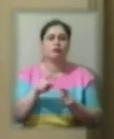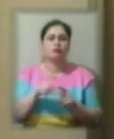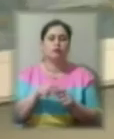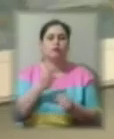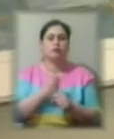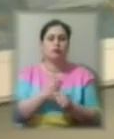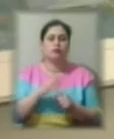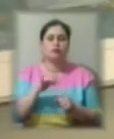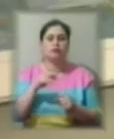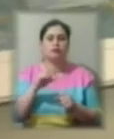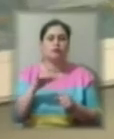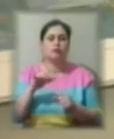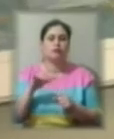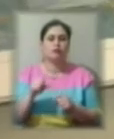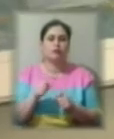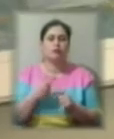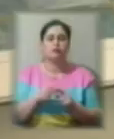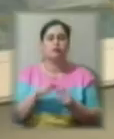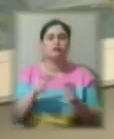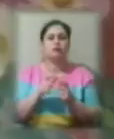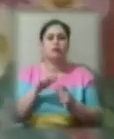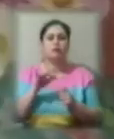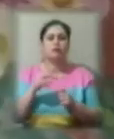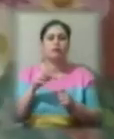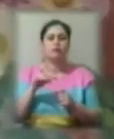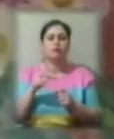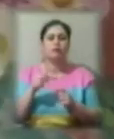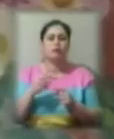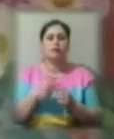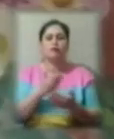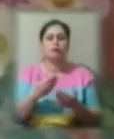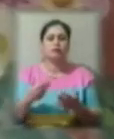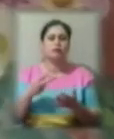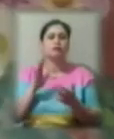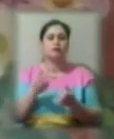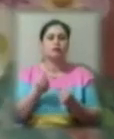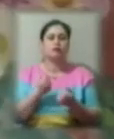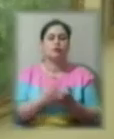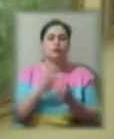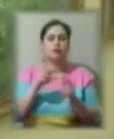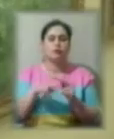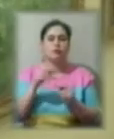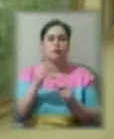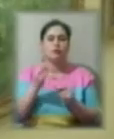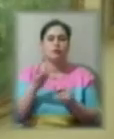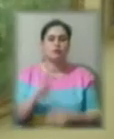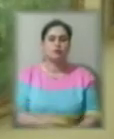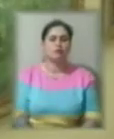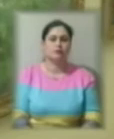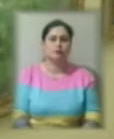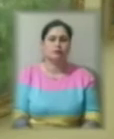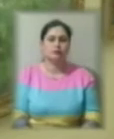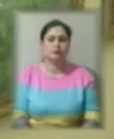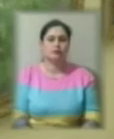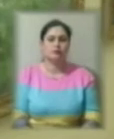«Черьомуха». За словами Альбіни Єрмакової, виставка триватиме до кінця березня. Ольга Ляшенко, Владислав Купрієв. Новини